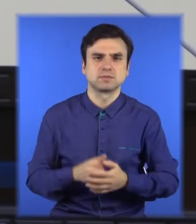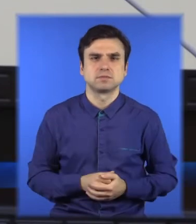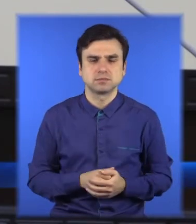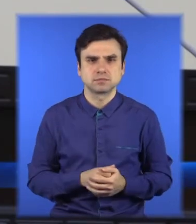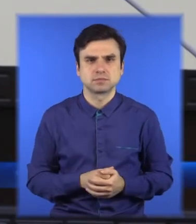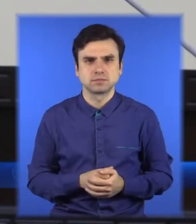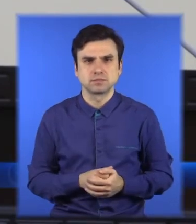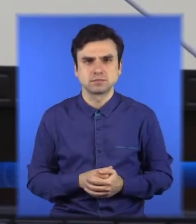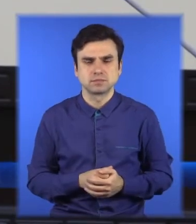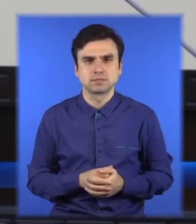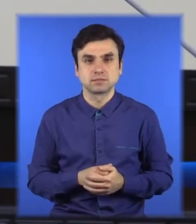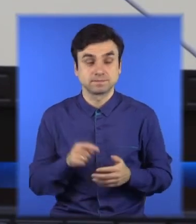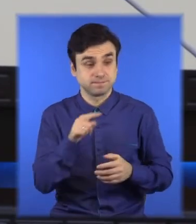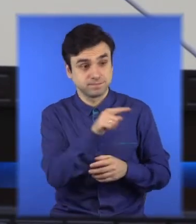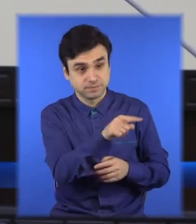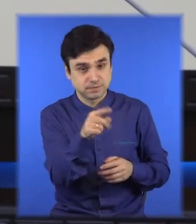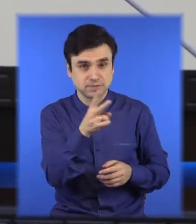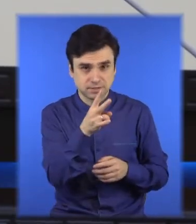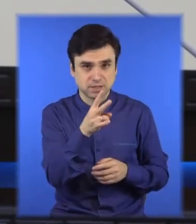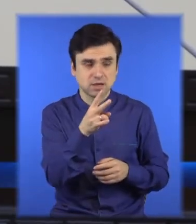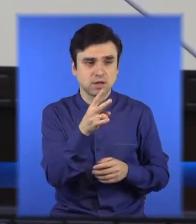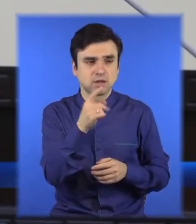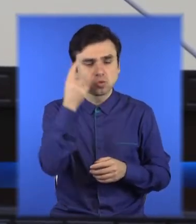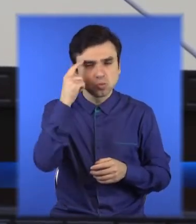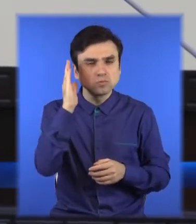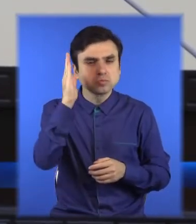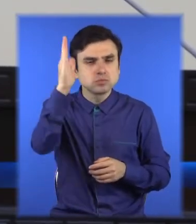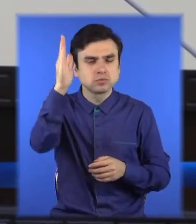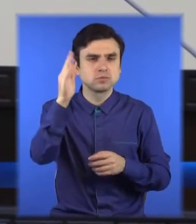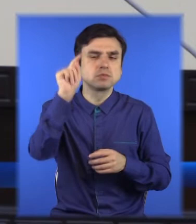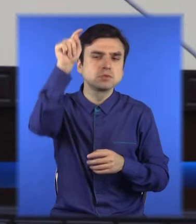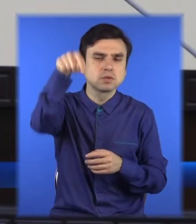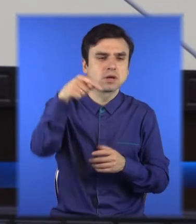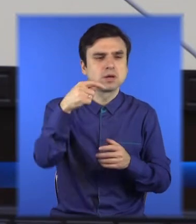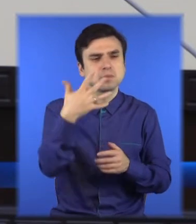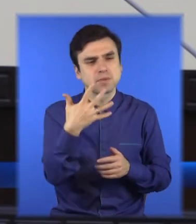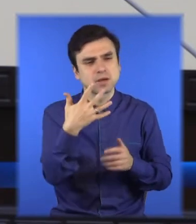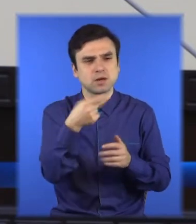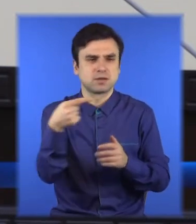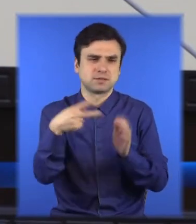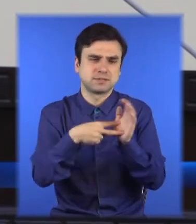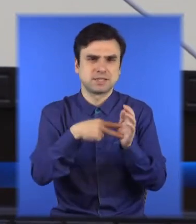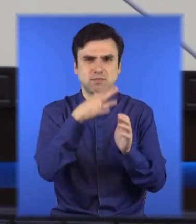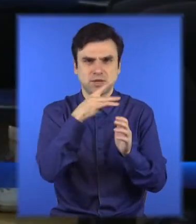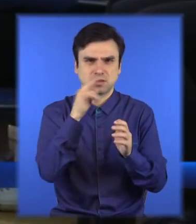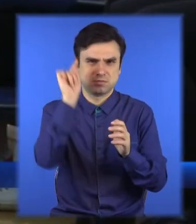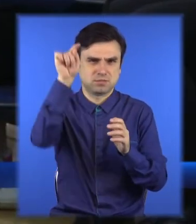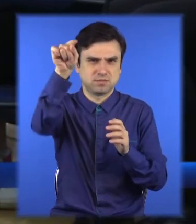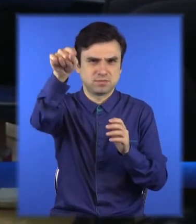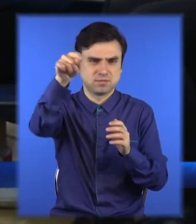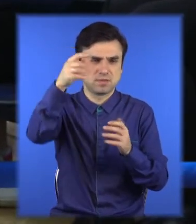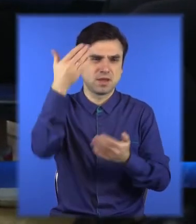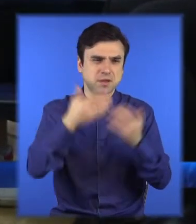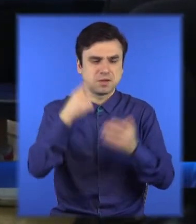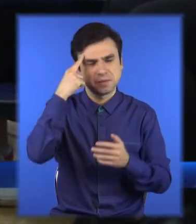Вы просто должны посмотреть на несколько шагов, там, 5-7 лет вперед. Если вы сейчас на вот такой мелочи прослабнете, то вы прослабнете на